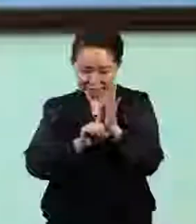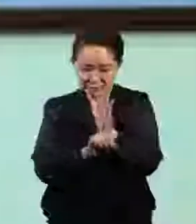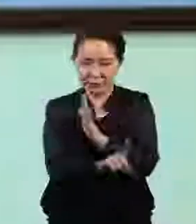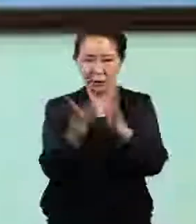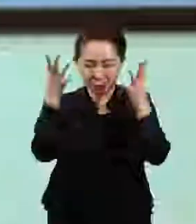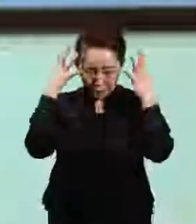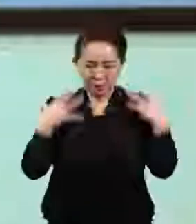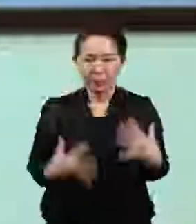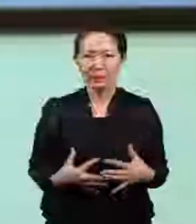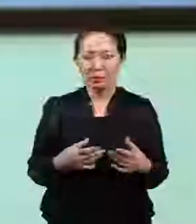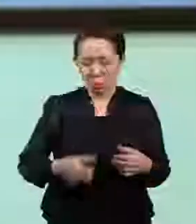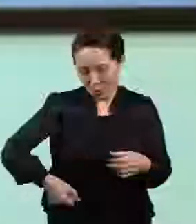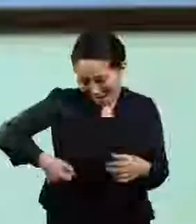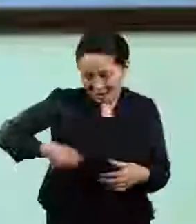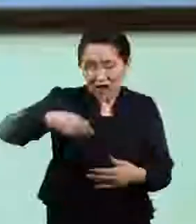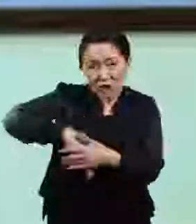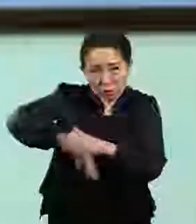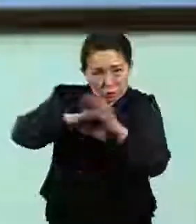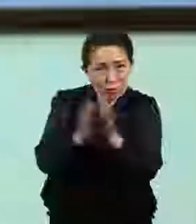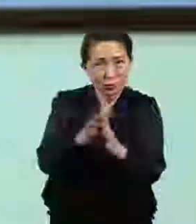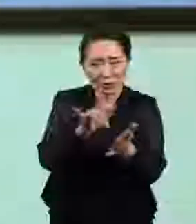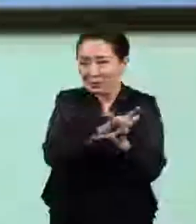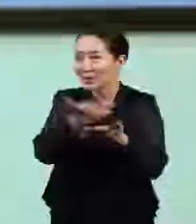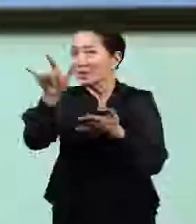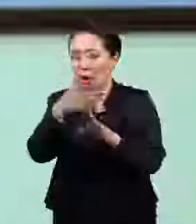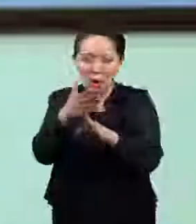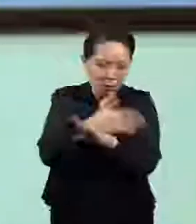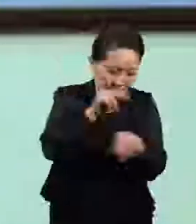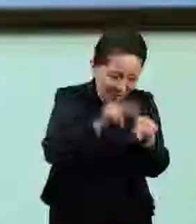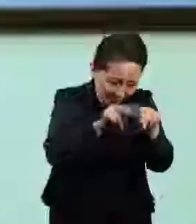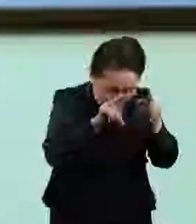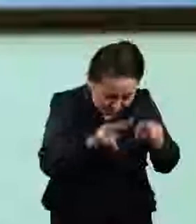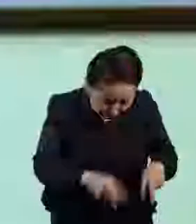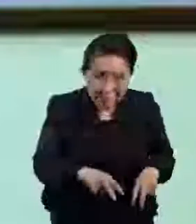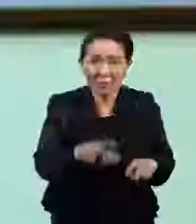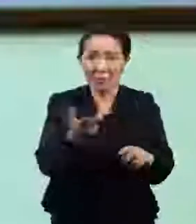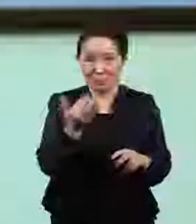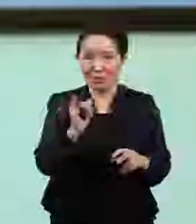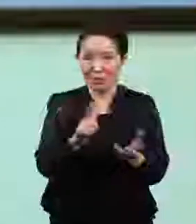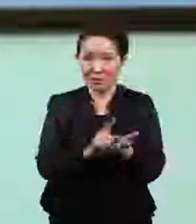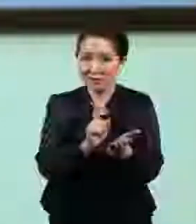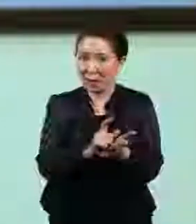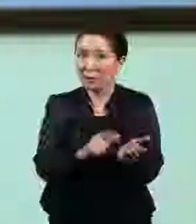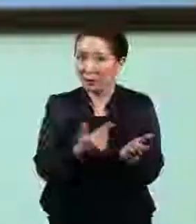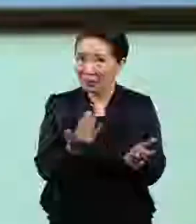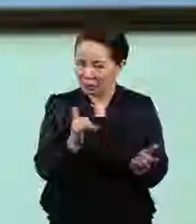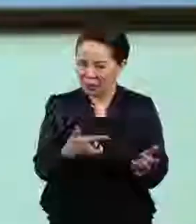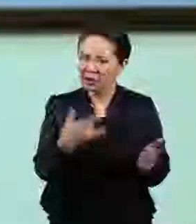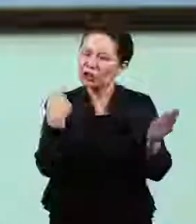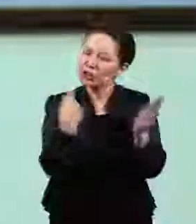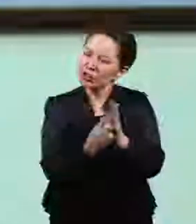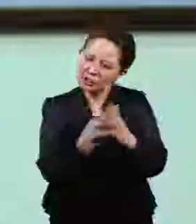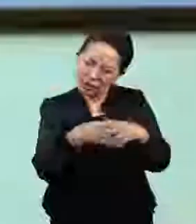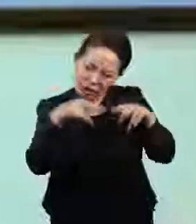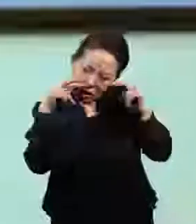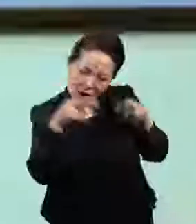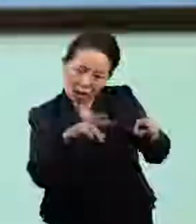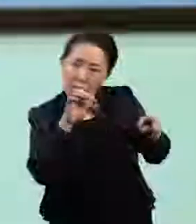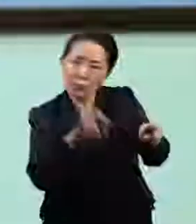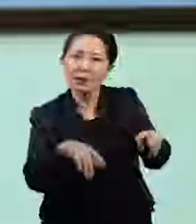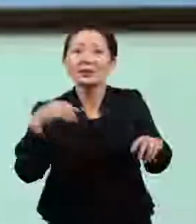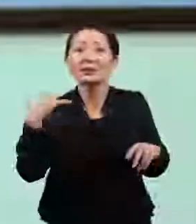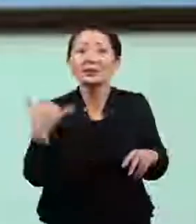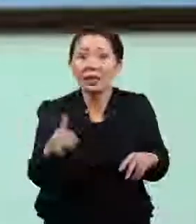бие давчаа болон ачаа доторх зүйлсээ зайлшгүй шалгуулах шаардлагатай болдог. Дээрх жишээнүүдээс харахад